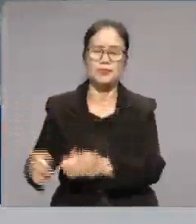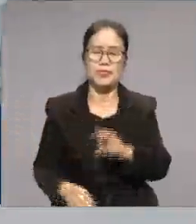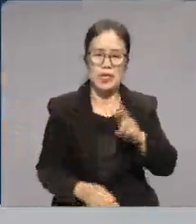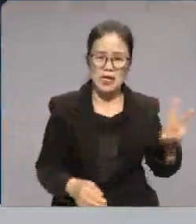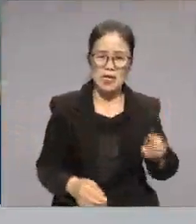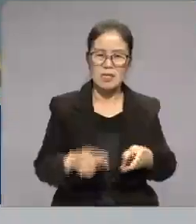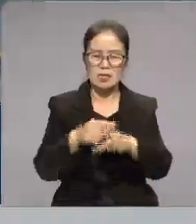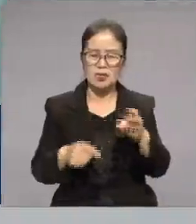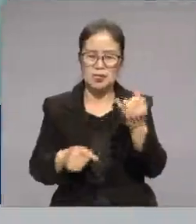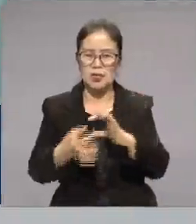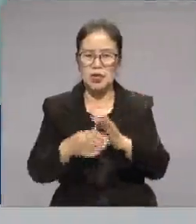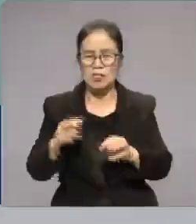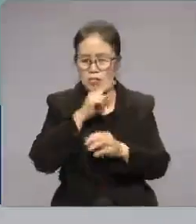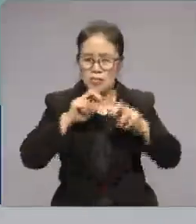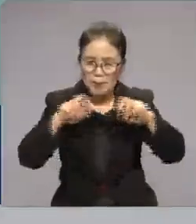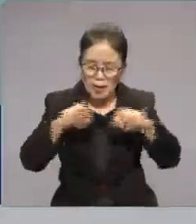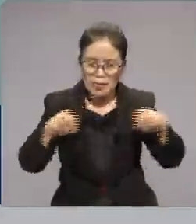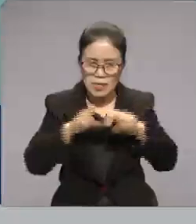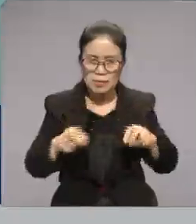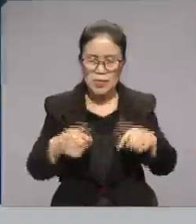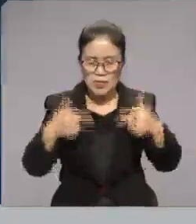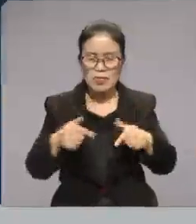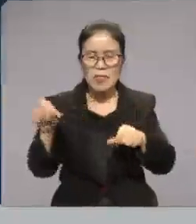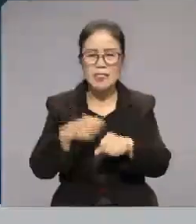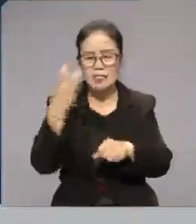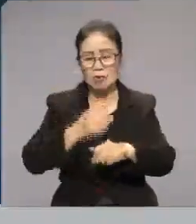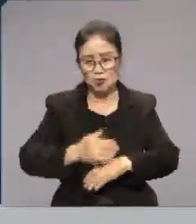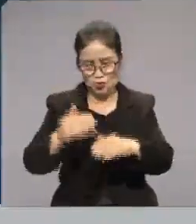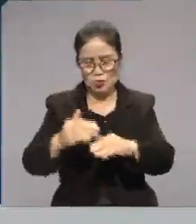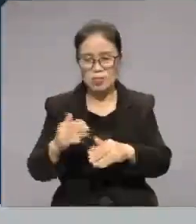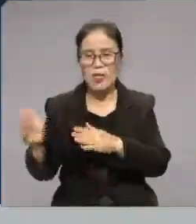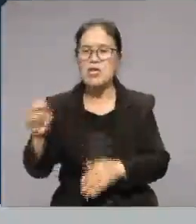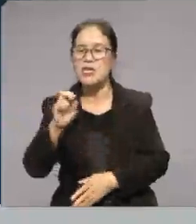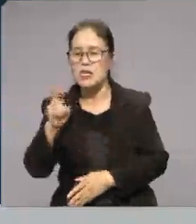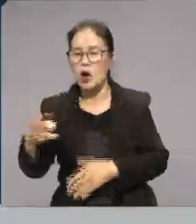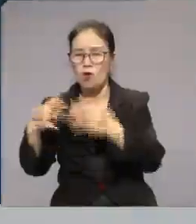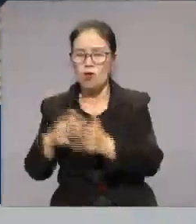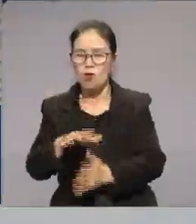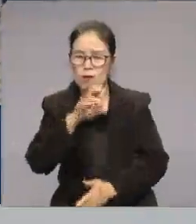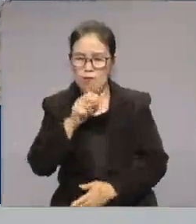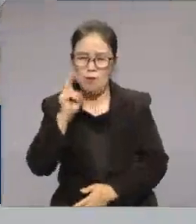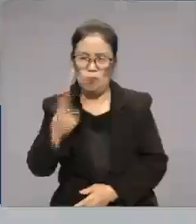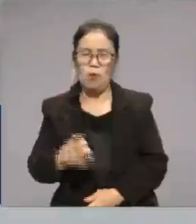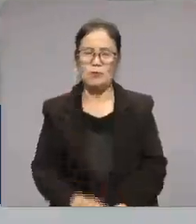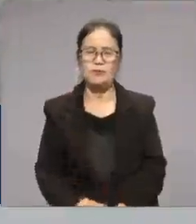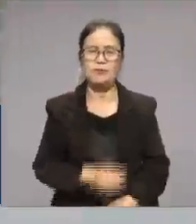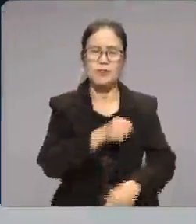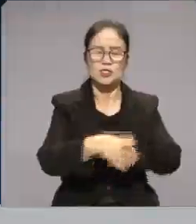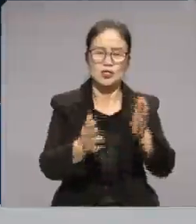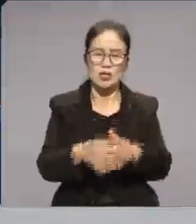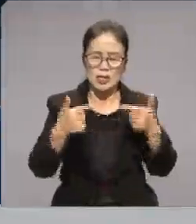야당이 김건희 여사 관련 의혹을 파헤치겠다며 상설특검을 추진하자 여권이 거세게 반발하고 있습니다.